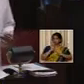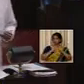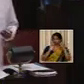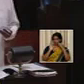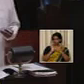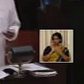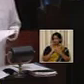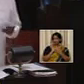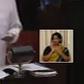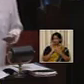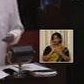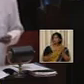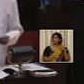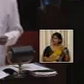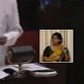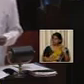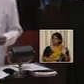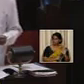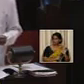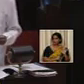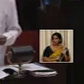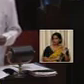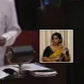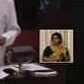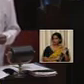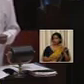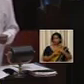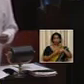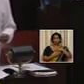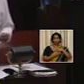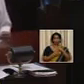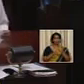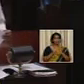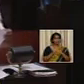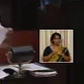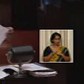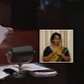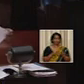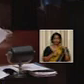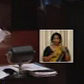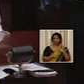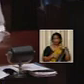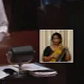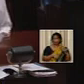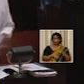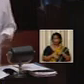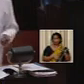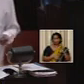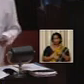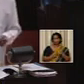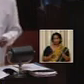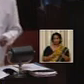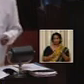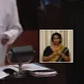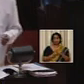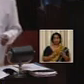වුණා. ඒ තමයි අර පෝර පිළිවෙත ප්‍රශ්නය. ඉතින් මම මේ අවස්ථාවේ පාවිච්චි කරා අසූචිපූර්ව